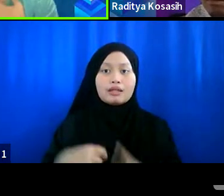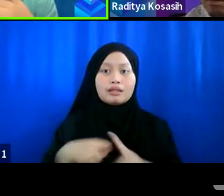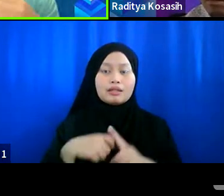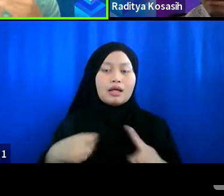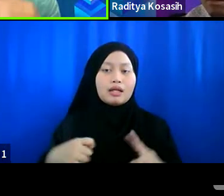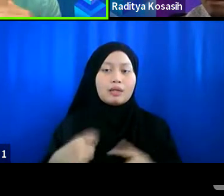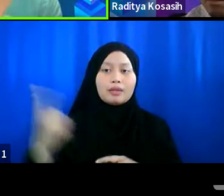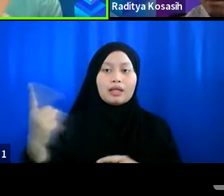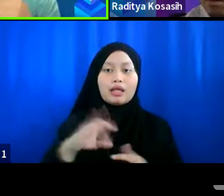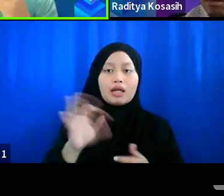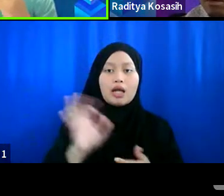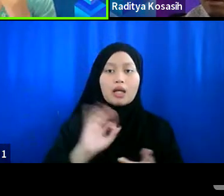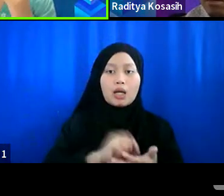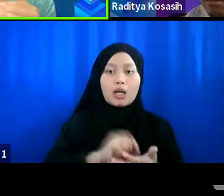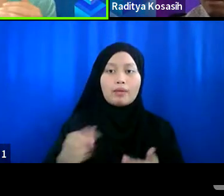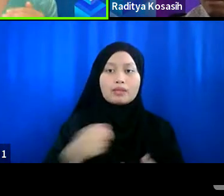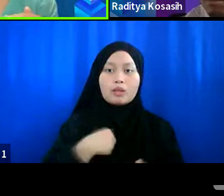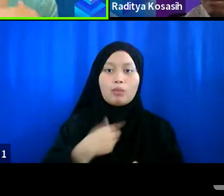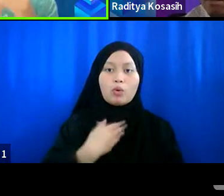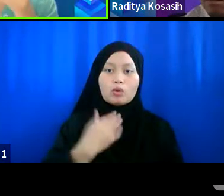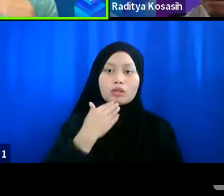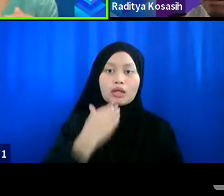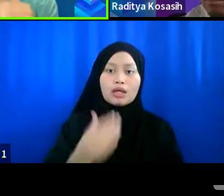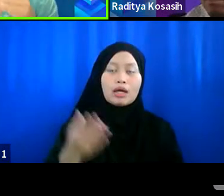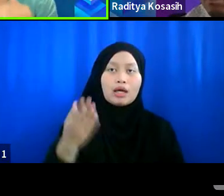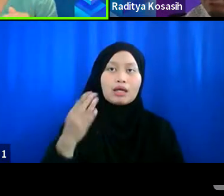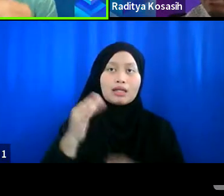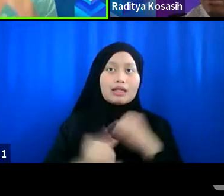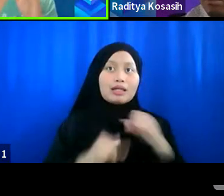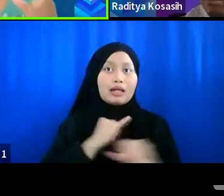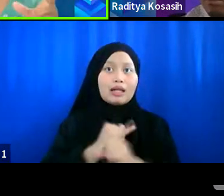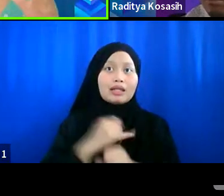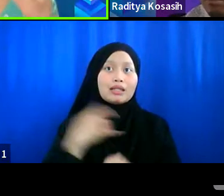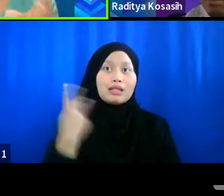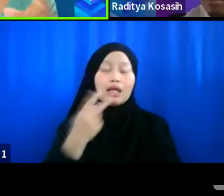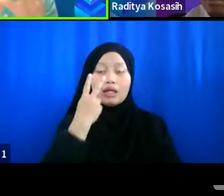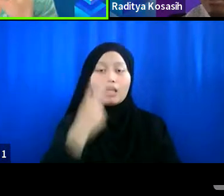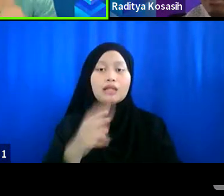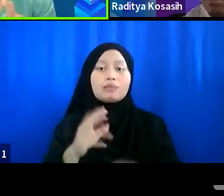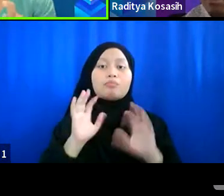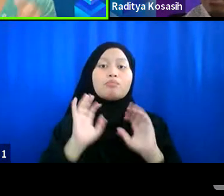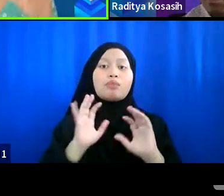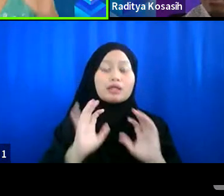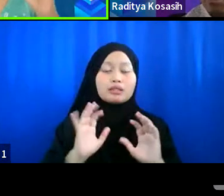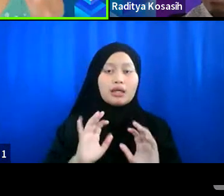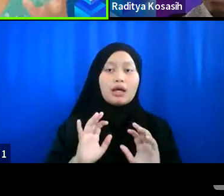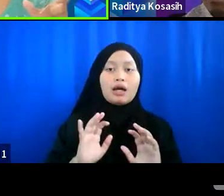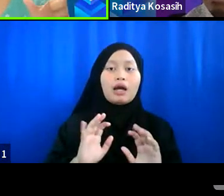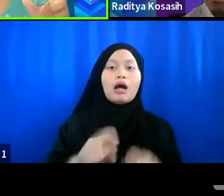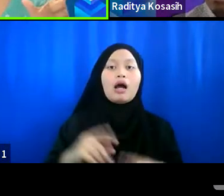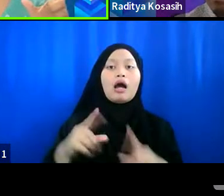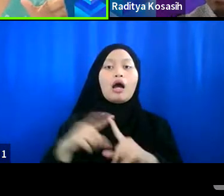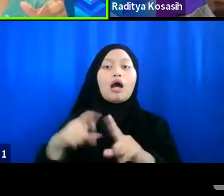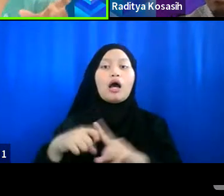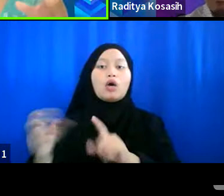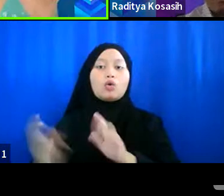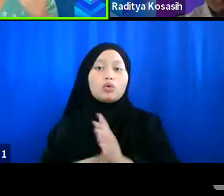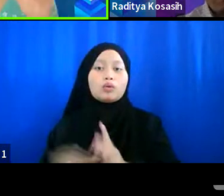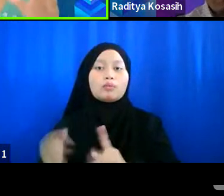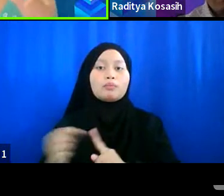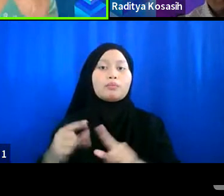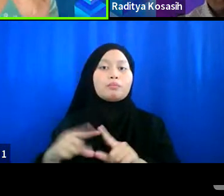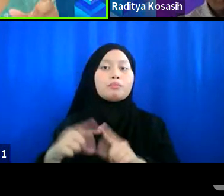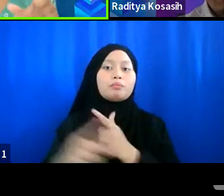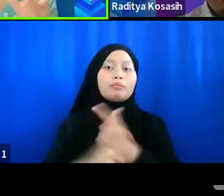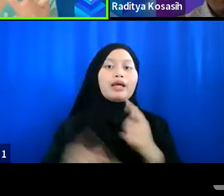Effendi saya ingin bertanya seperti yang kita lihat di internet banyak sekali akun They're konsumen yang diretas ya